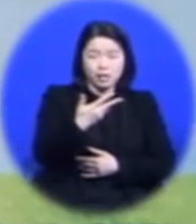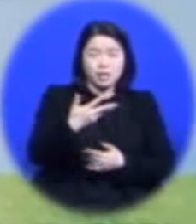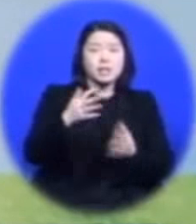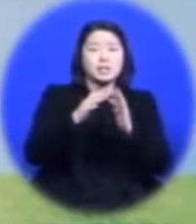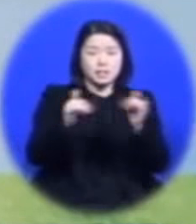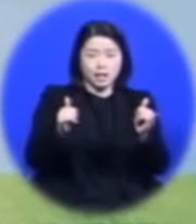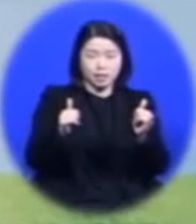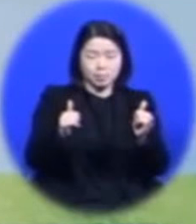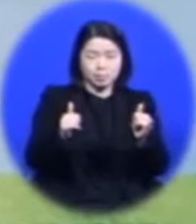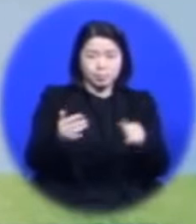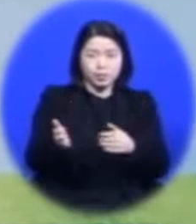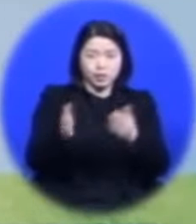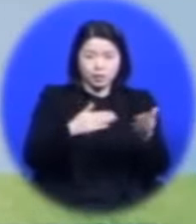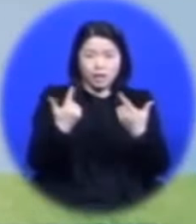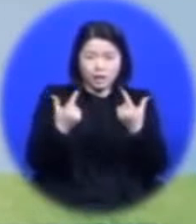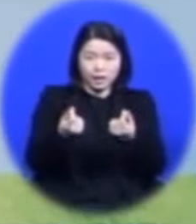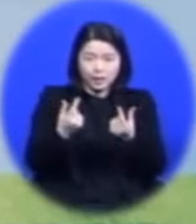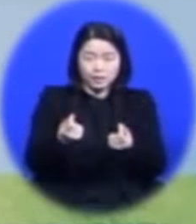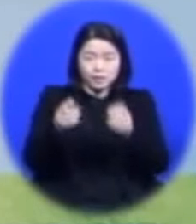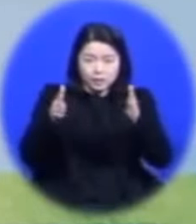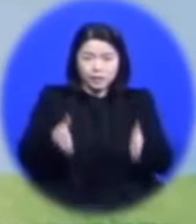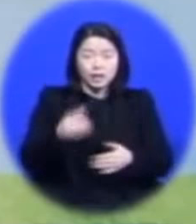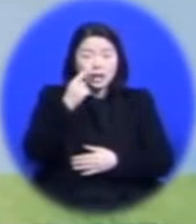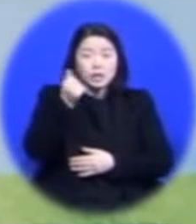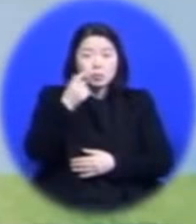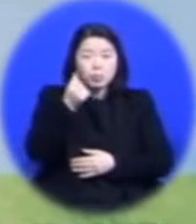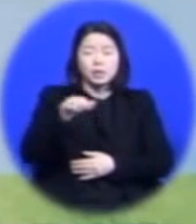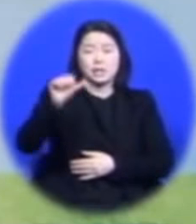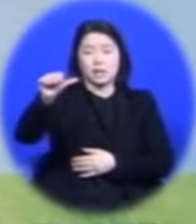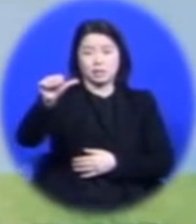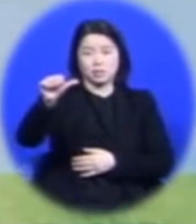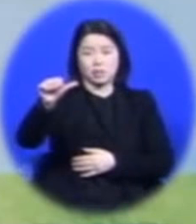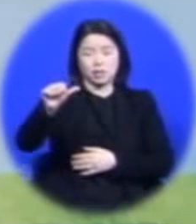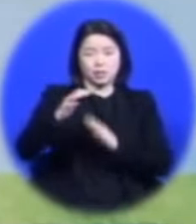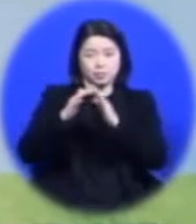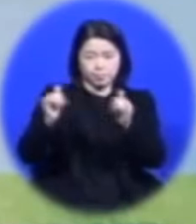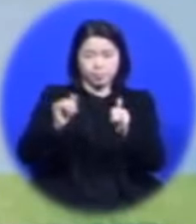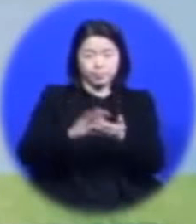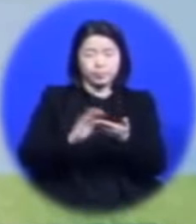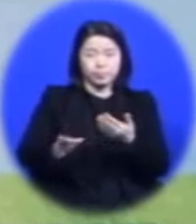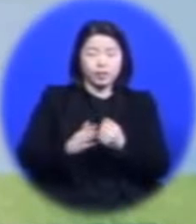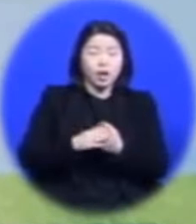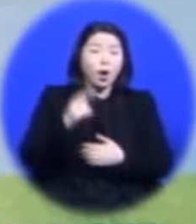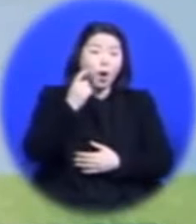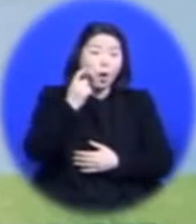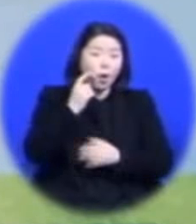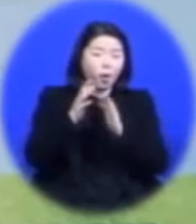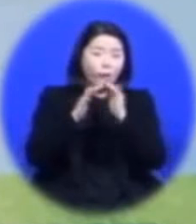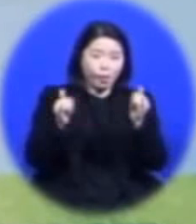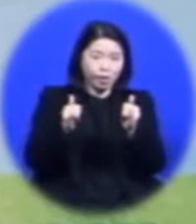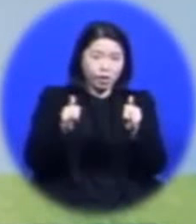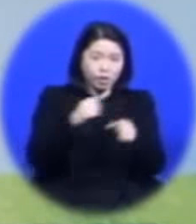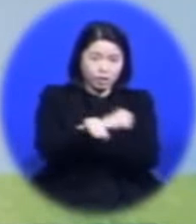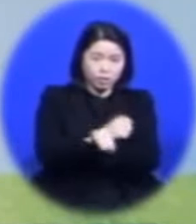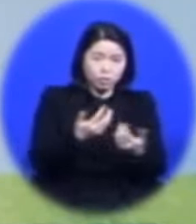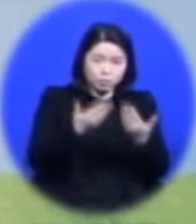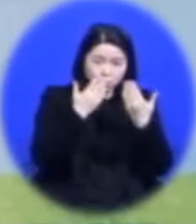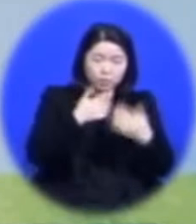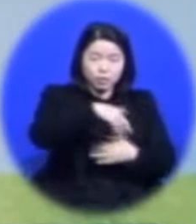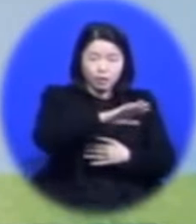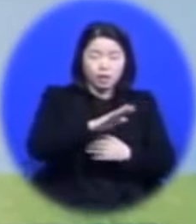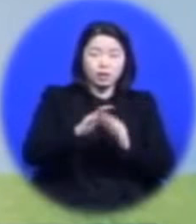118명이었는데 같은 기간에 일본에서는 다섯 명이었다는 위증죄로 기소가 된 경우